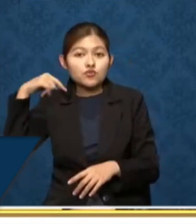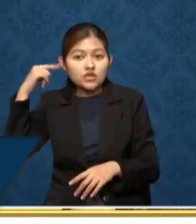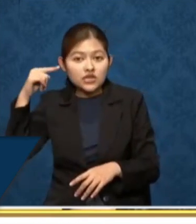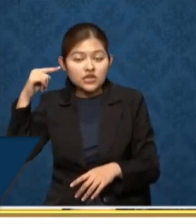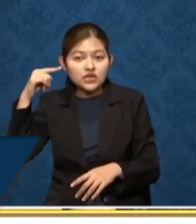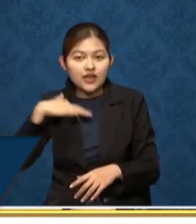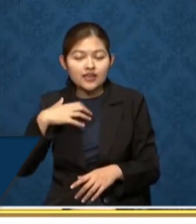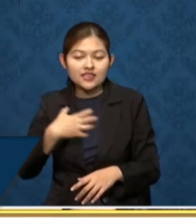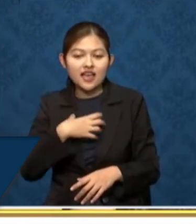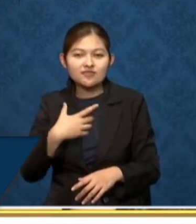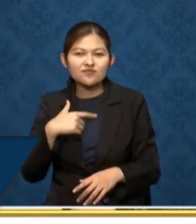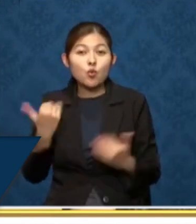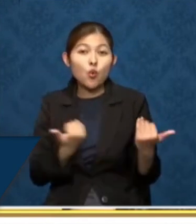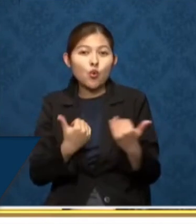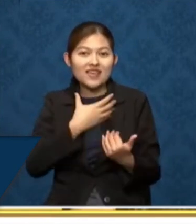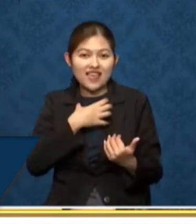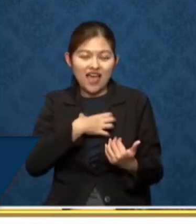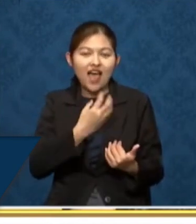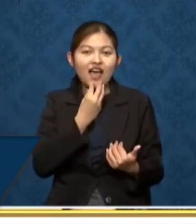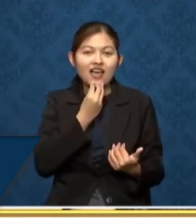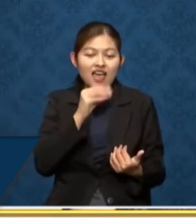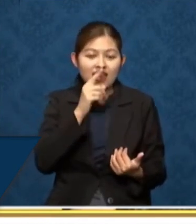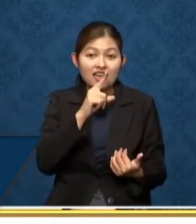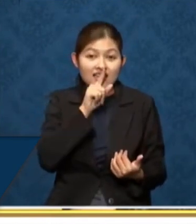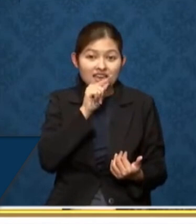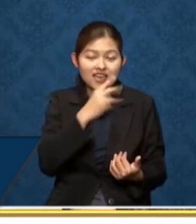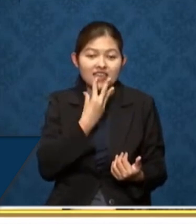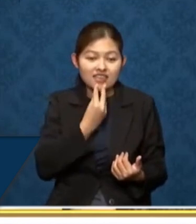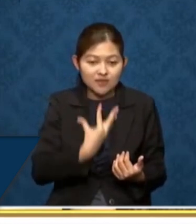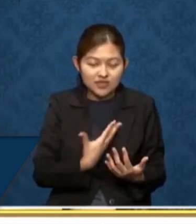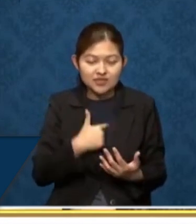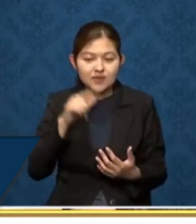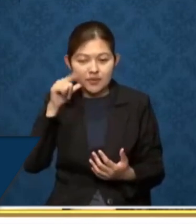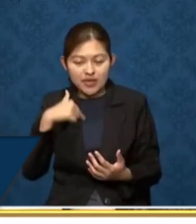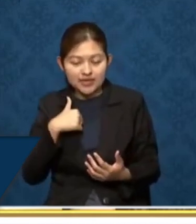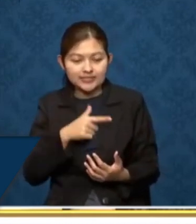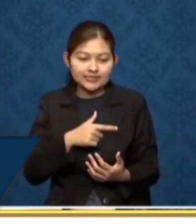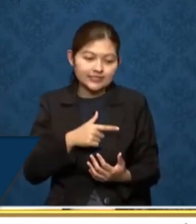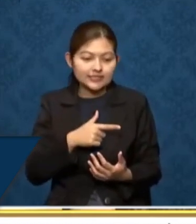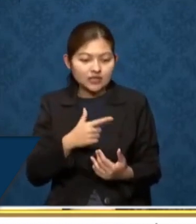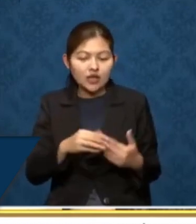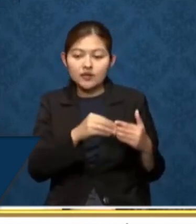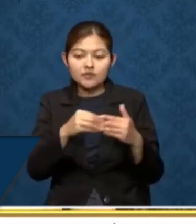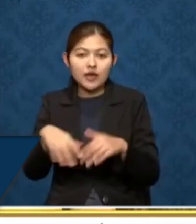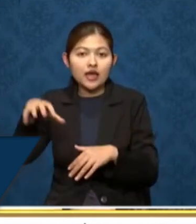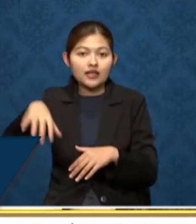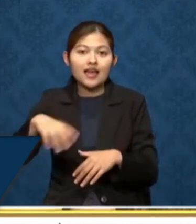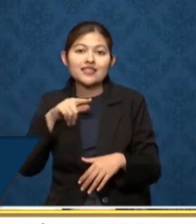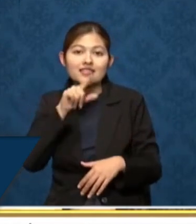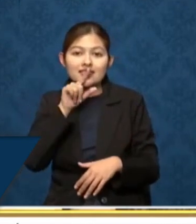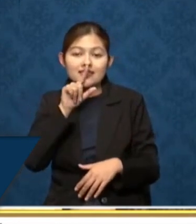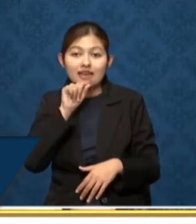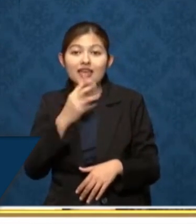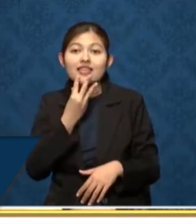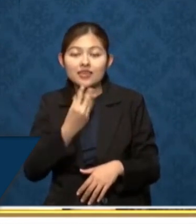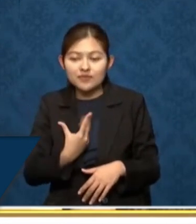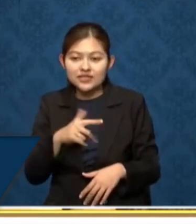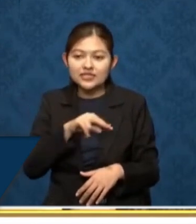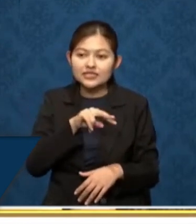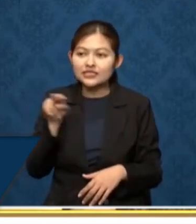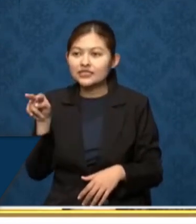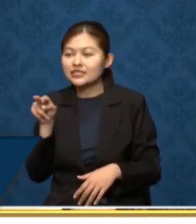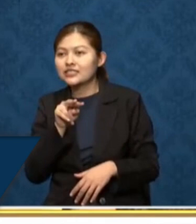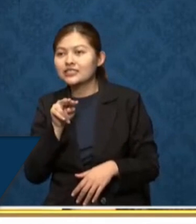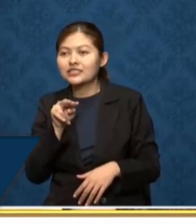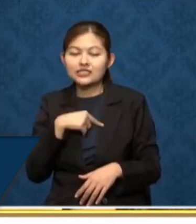าวอยากกิน KFC ด้วยความเป็นแม่ปฏิเสธไม่ได้ค่ะพาลูกเข้าไปที่ KFC เดินอยู่หน้าเคาน์เตอร์แต่สุดท้ายต้อง